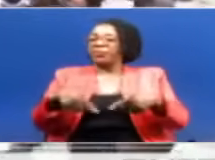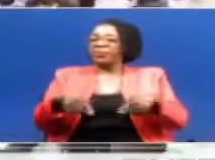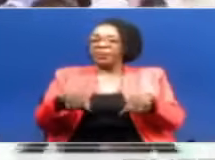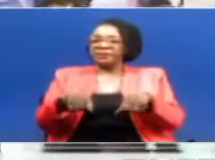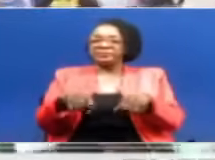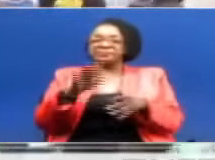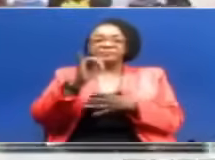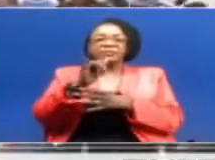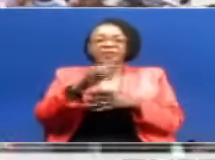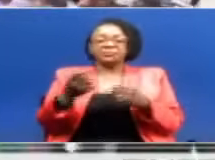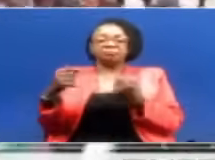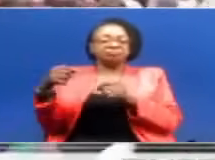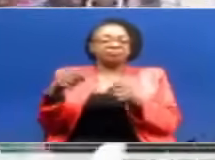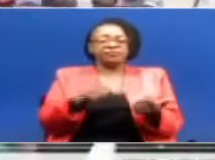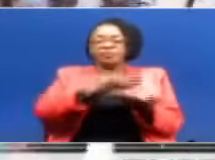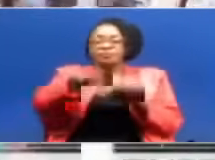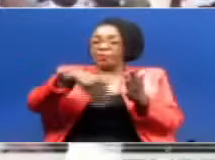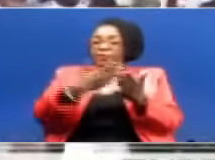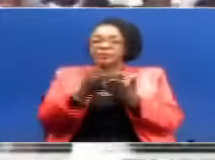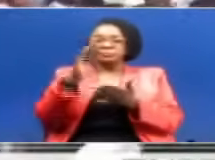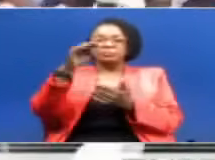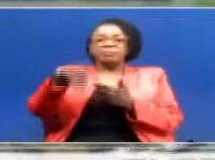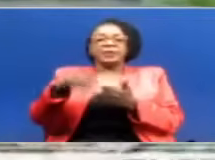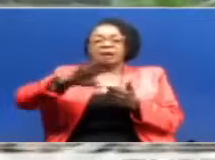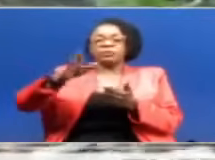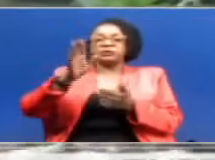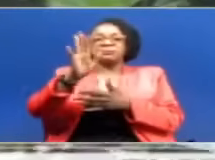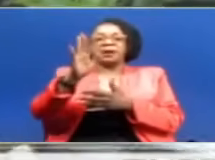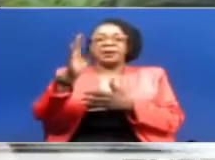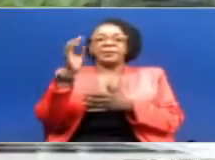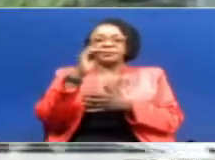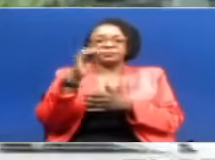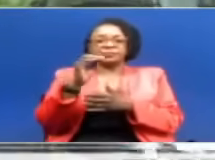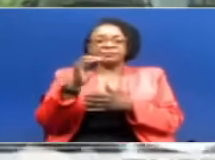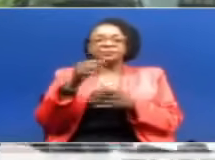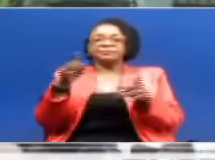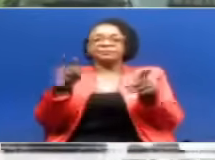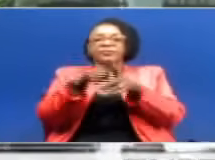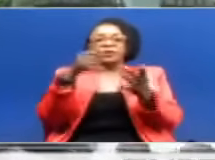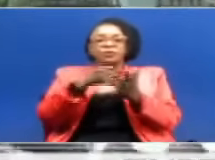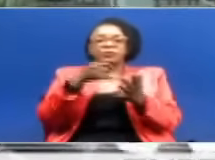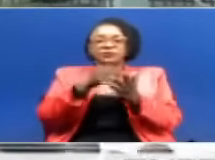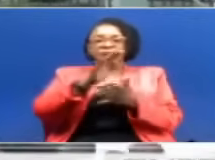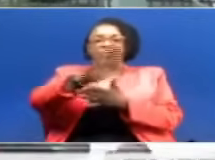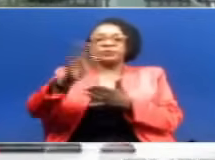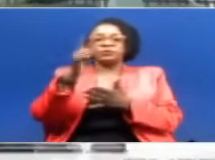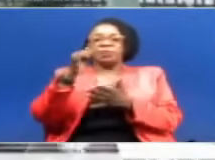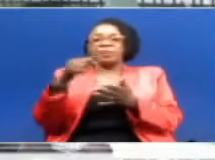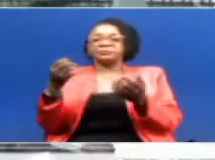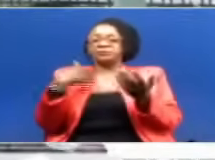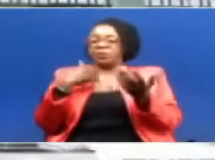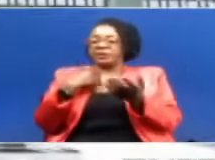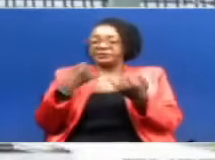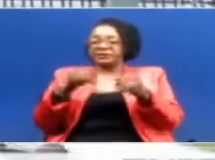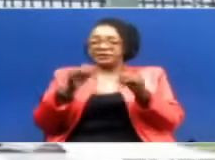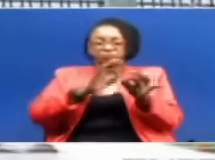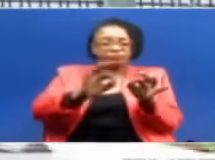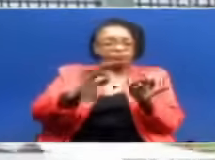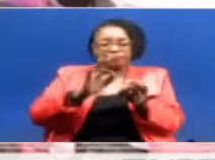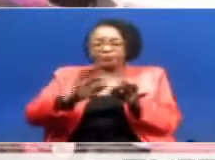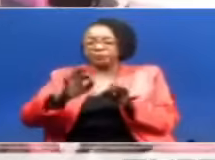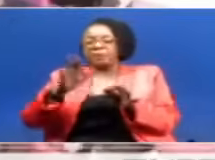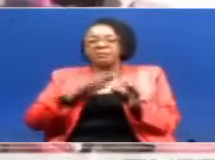sio tu wabunge wote wa kaunti yake, bali pia mawaziri serikalini ambao walikuwa wanacheza karata za chini chini kushinikiza mama